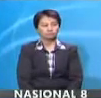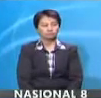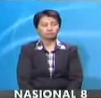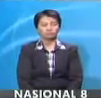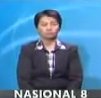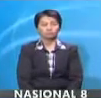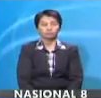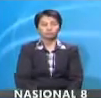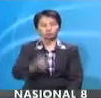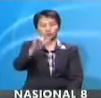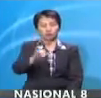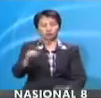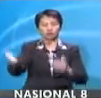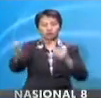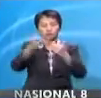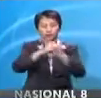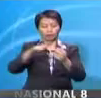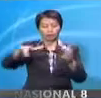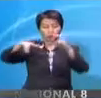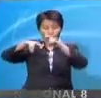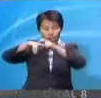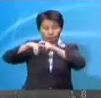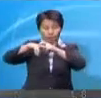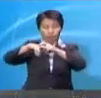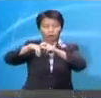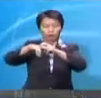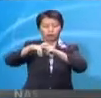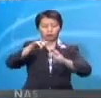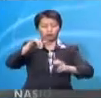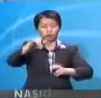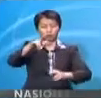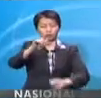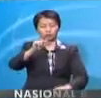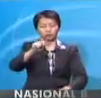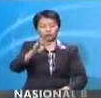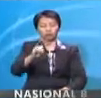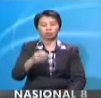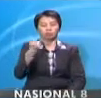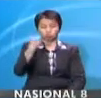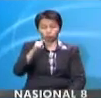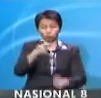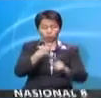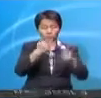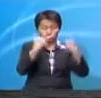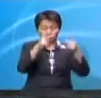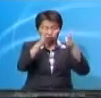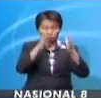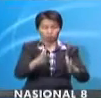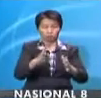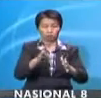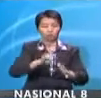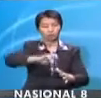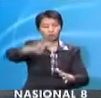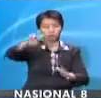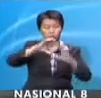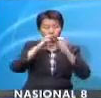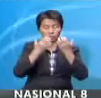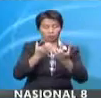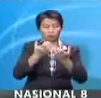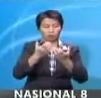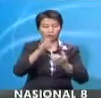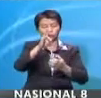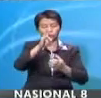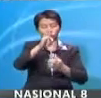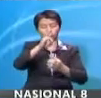Sementara itu, antara yang pulang menaiki Hercules C-130 termasuk 10 daripada 13 peserta ekspedisi Kelab Eksplorasi